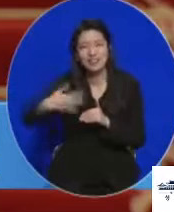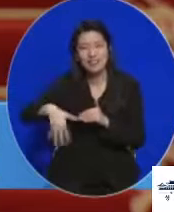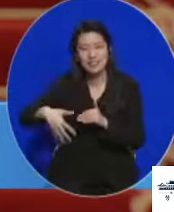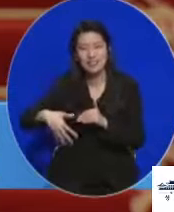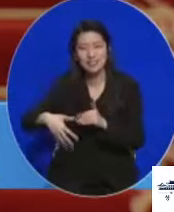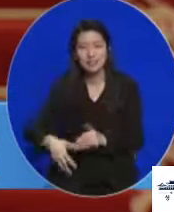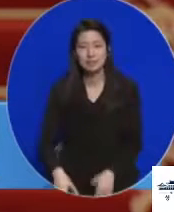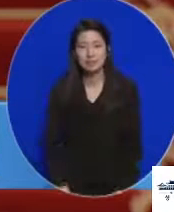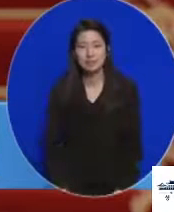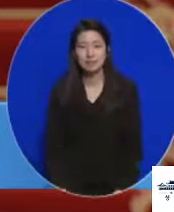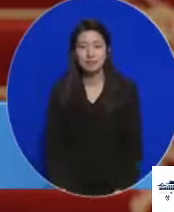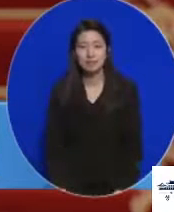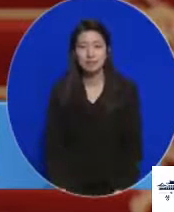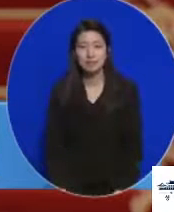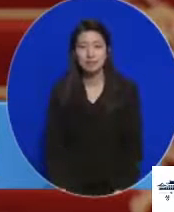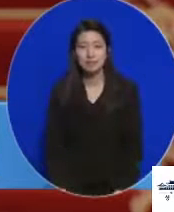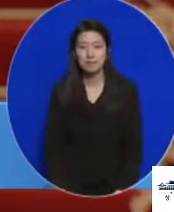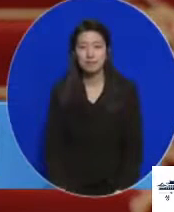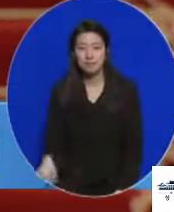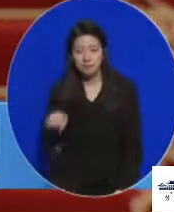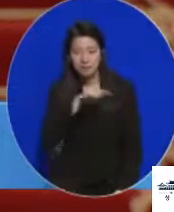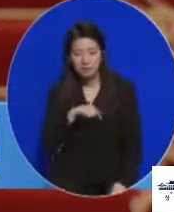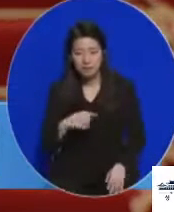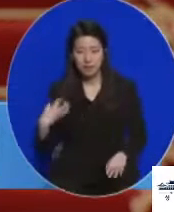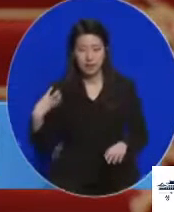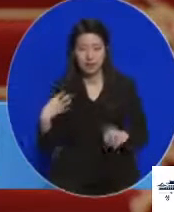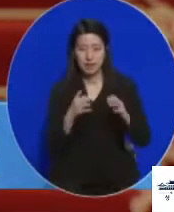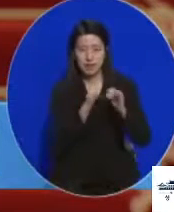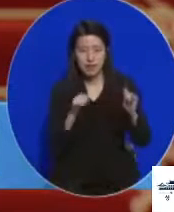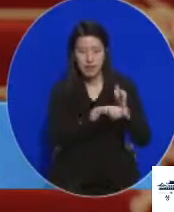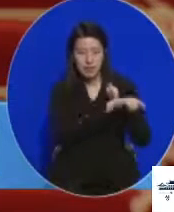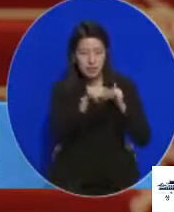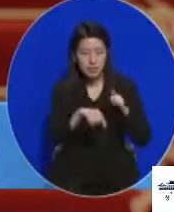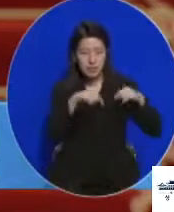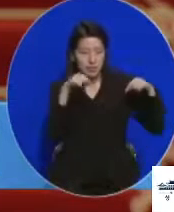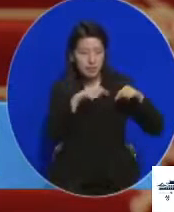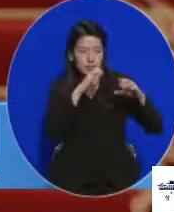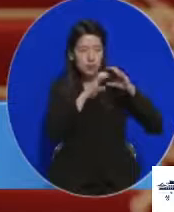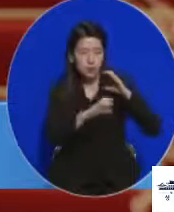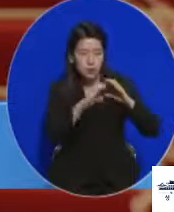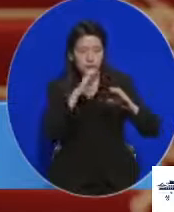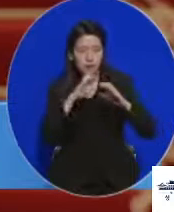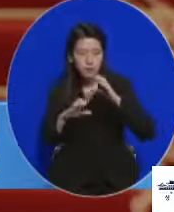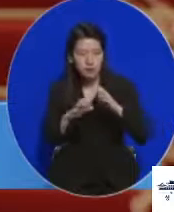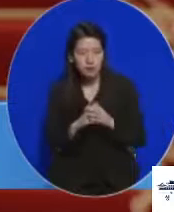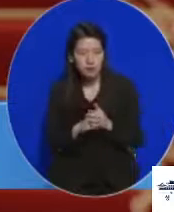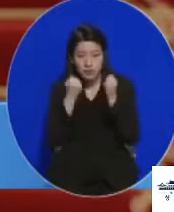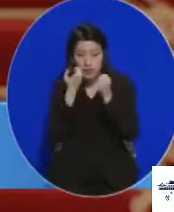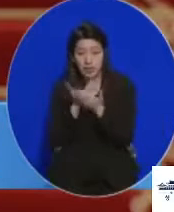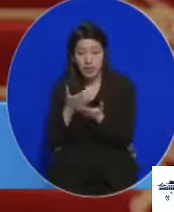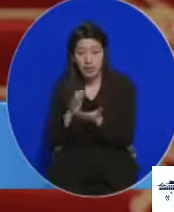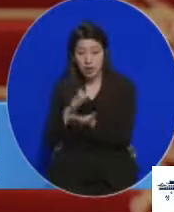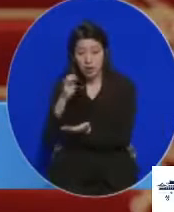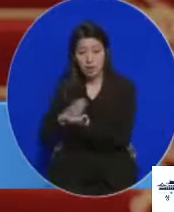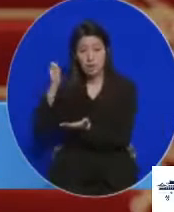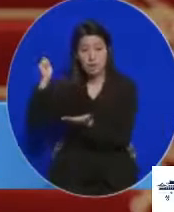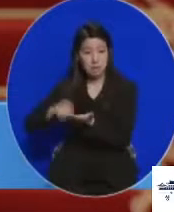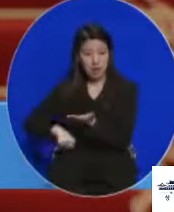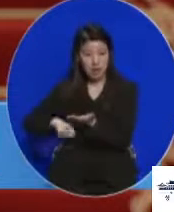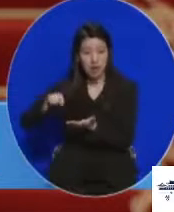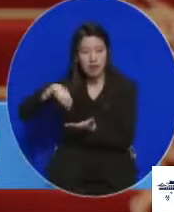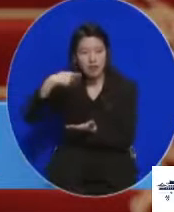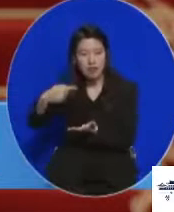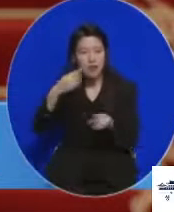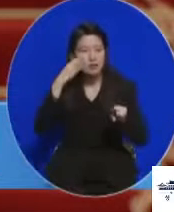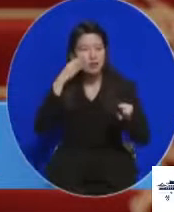다양한 이해관계자들과 김미리 소통하고 협력하여 대역 된 제도를 안착 씹혀 나가겠습니다